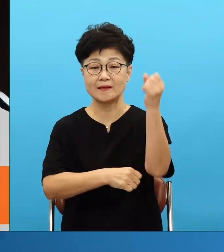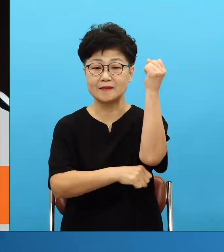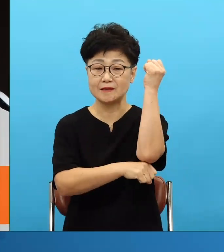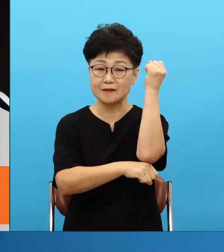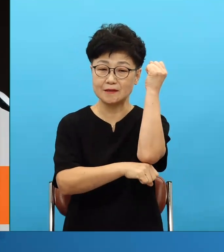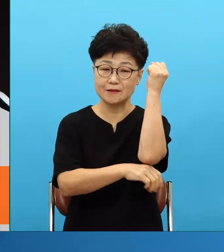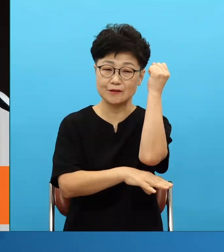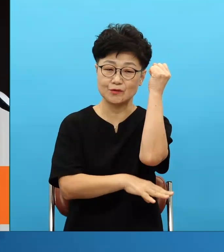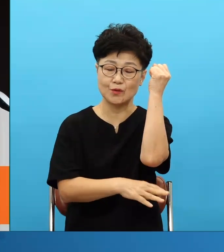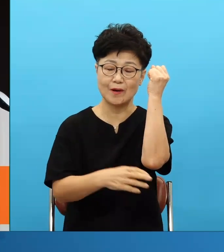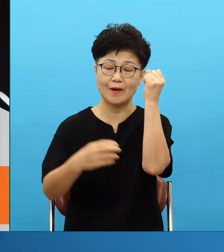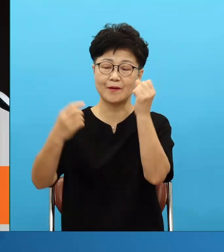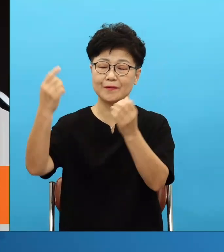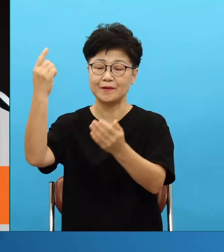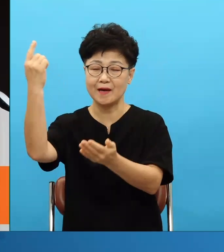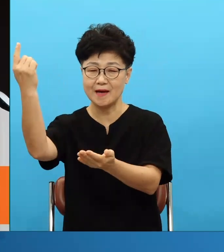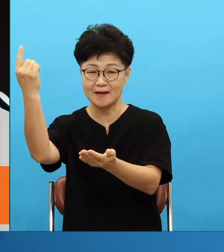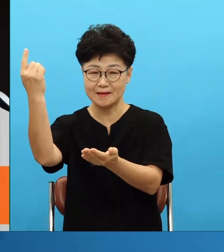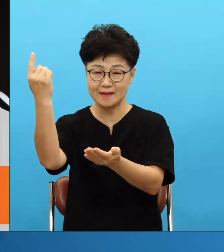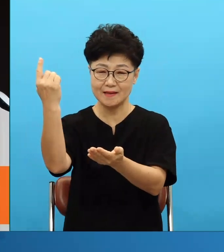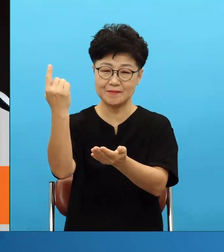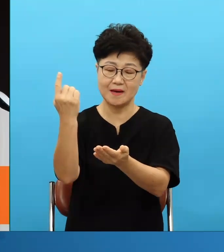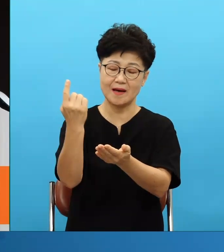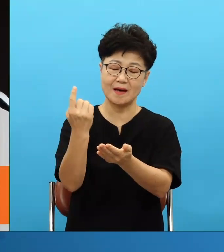복의 근원